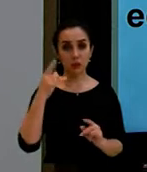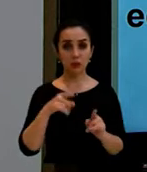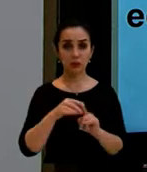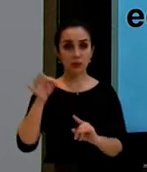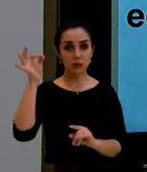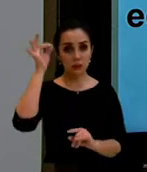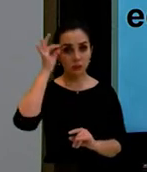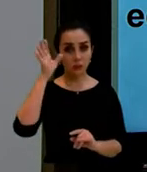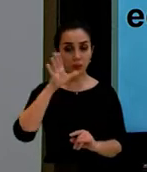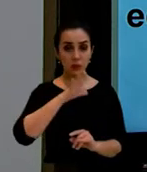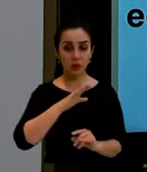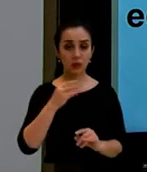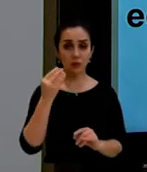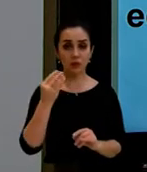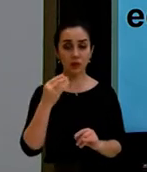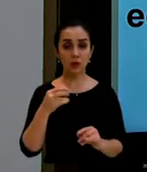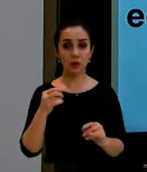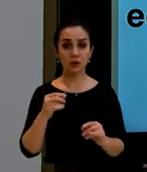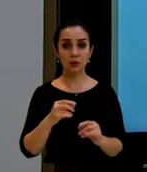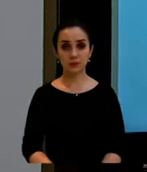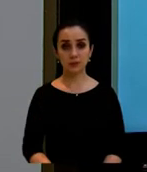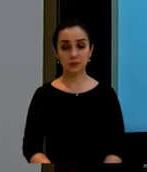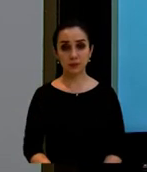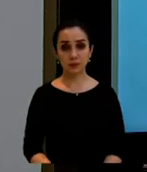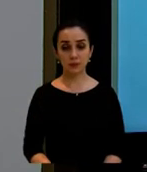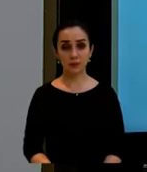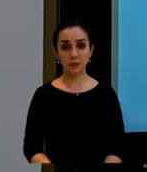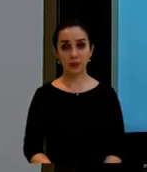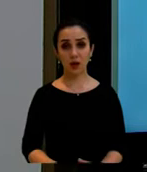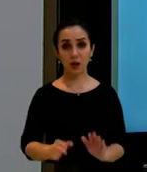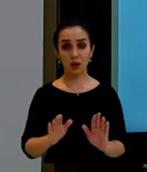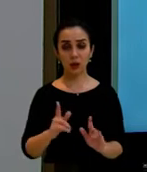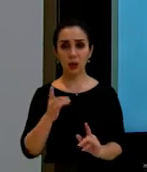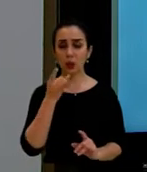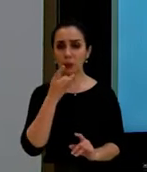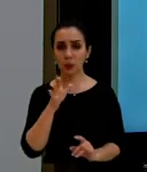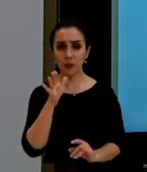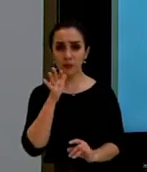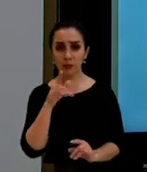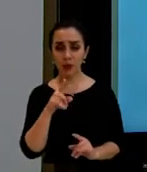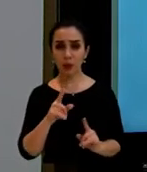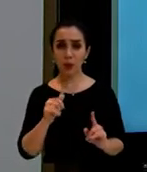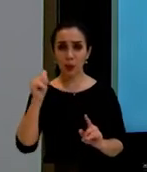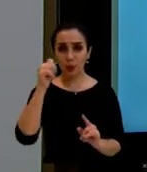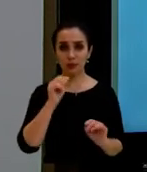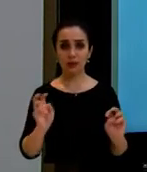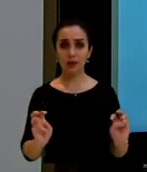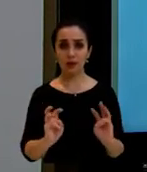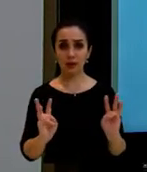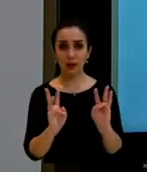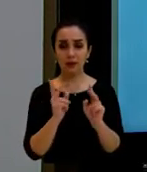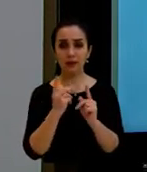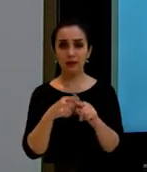вспоминал ее могучее сияние. Оно в любое время года горит